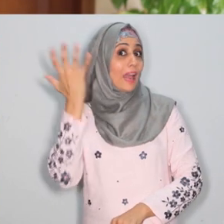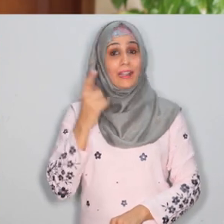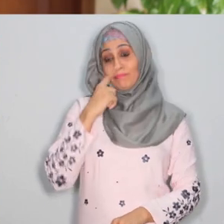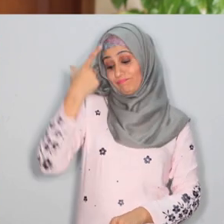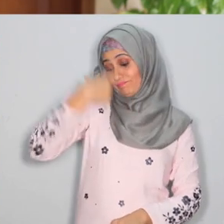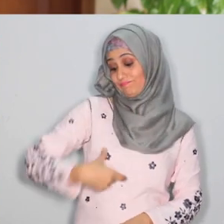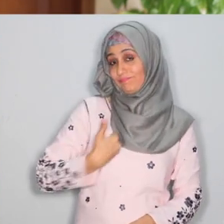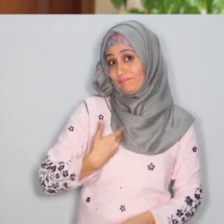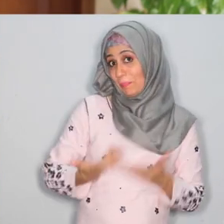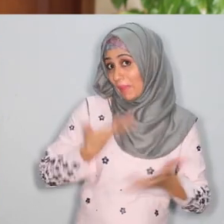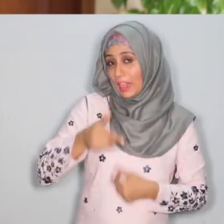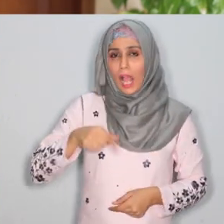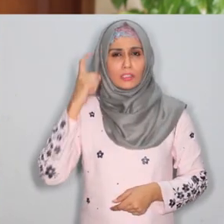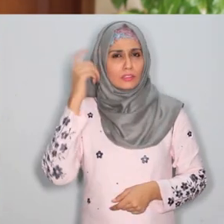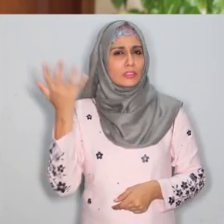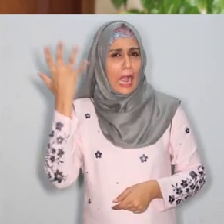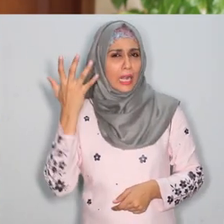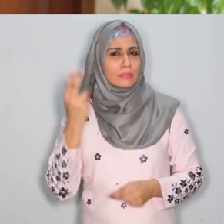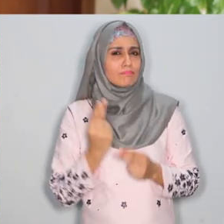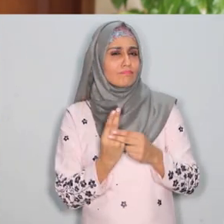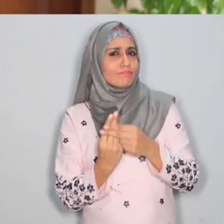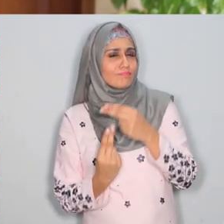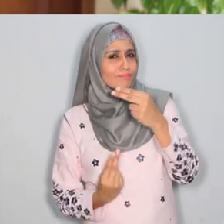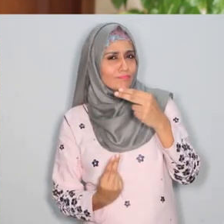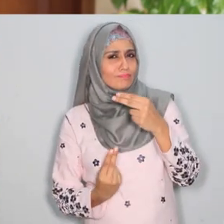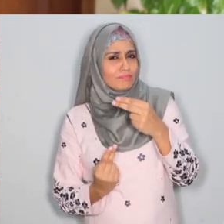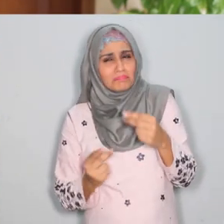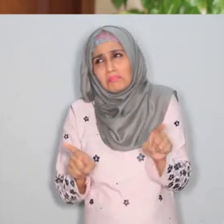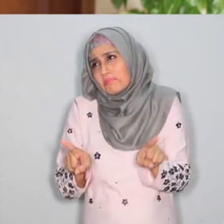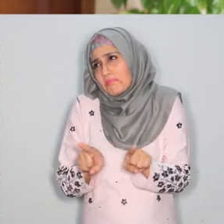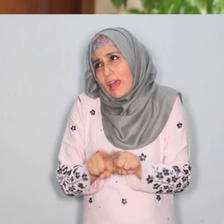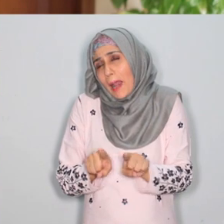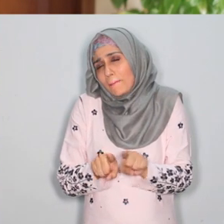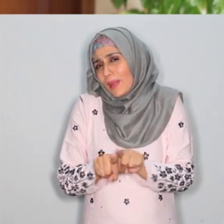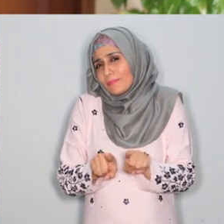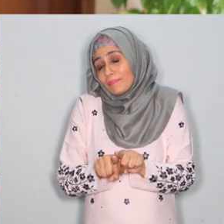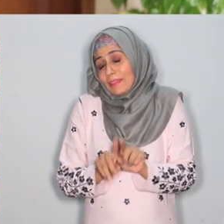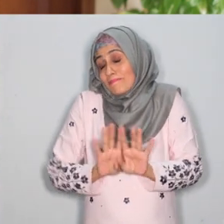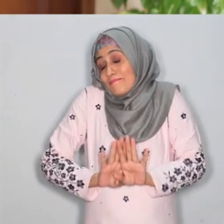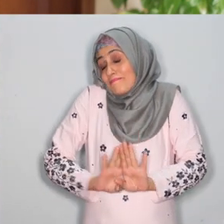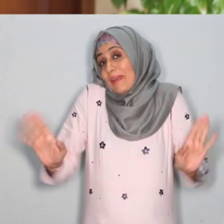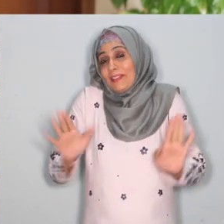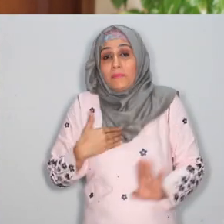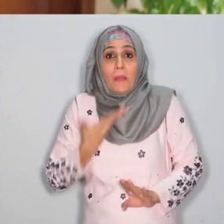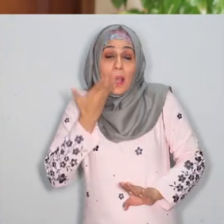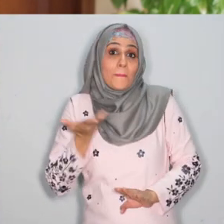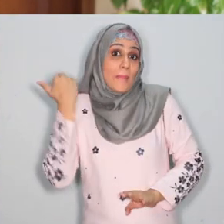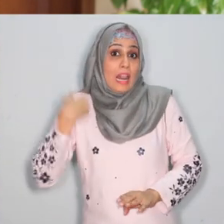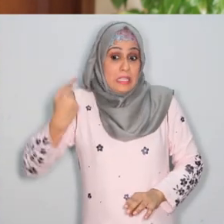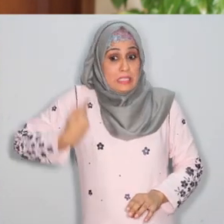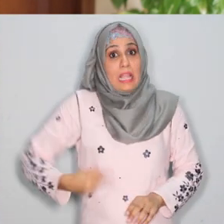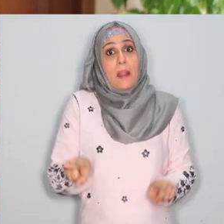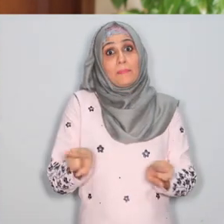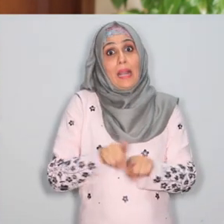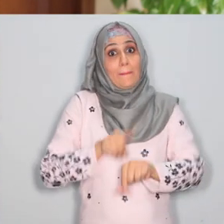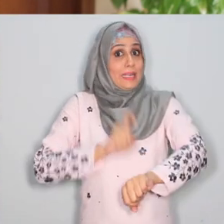कहानी, कहानी आंटी से। और आज की कहानी कुछ ऐसी है कि बस क्या बताऊँ, ऐसा वक्त एक